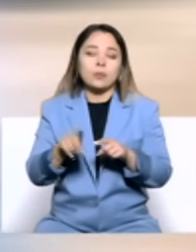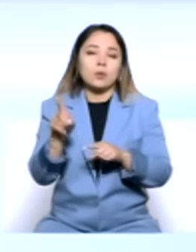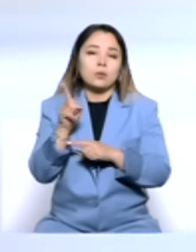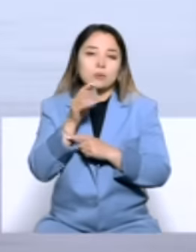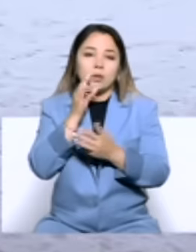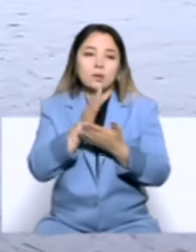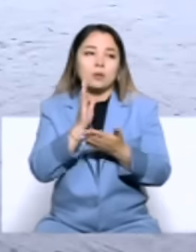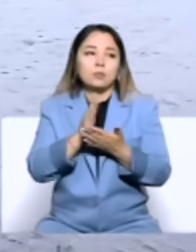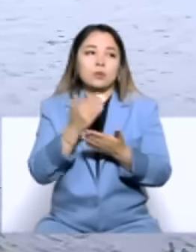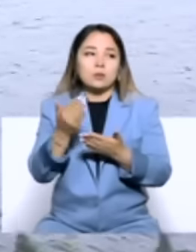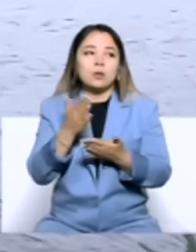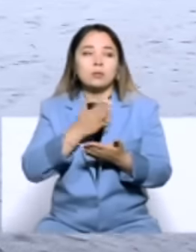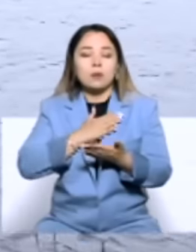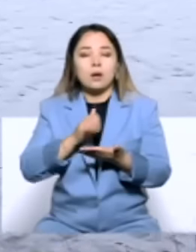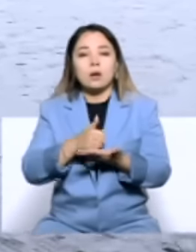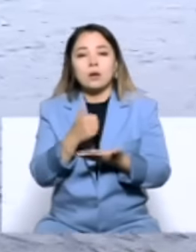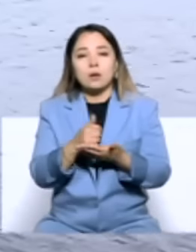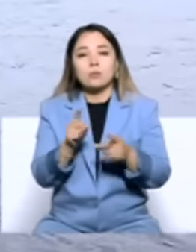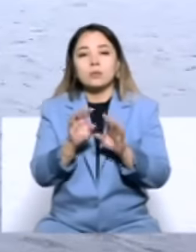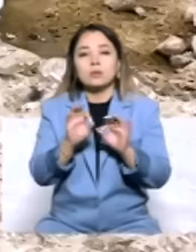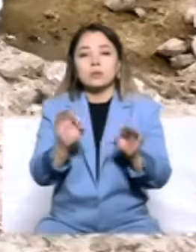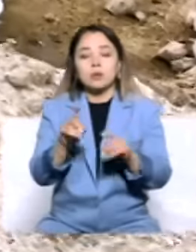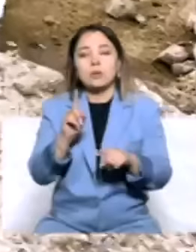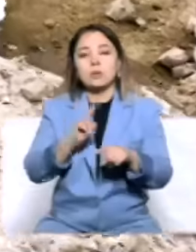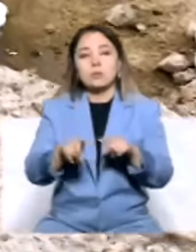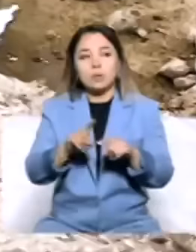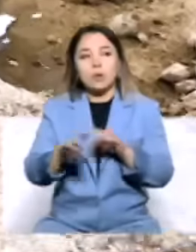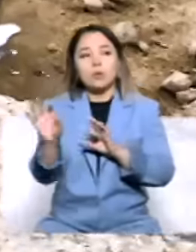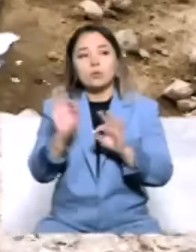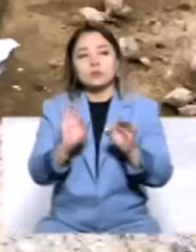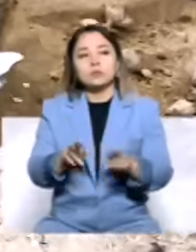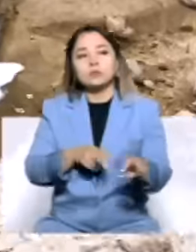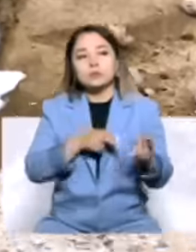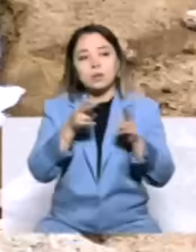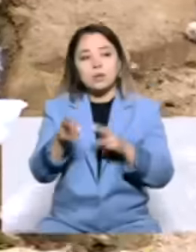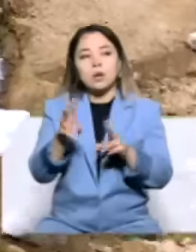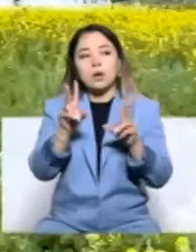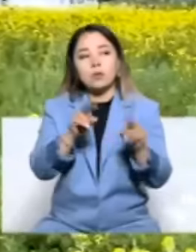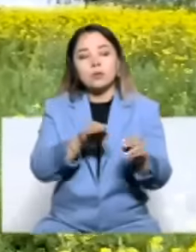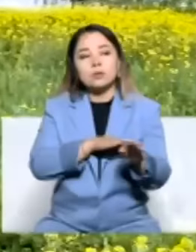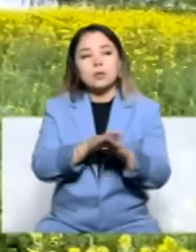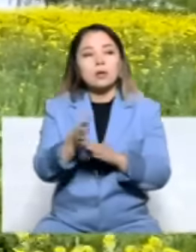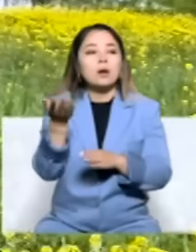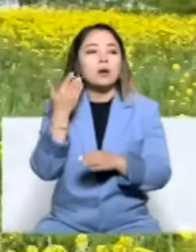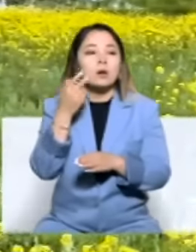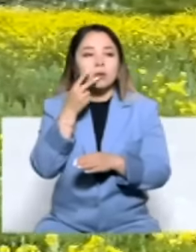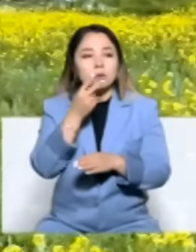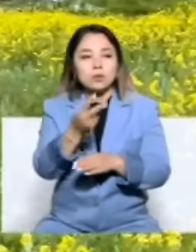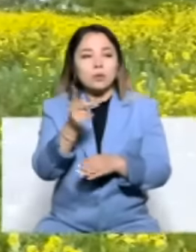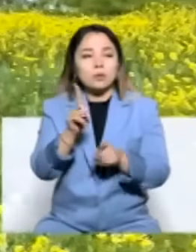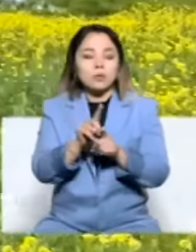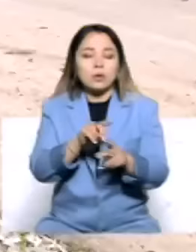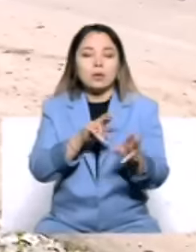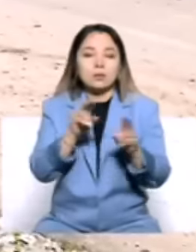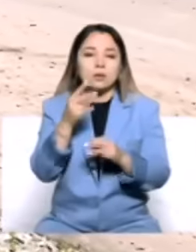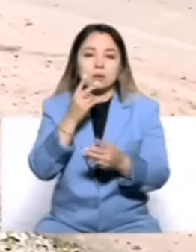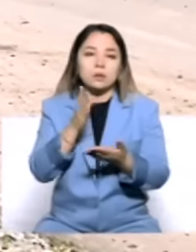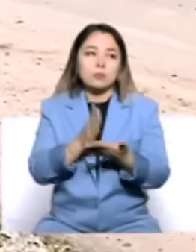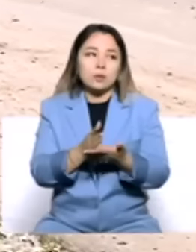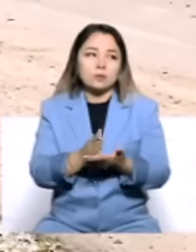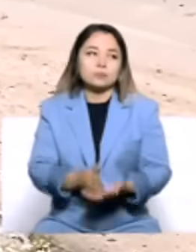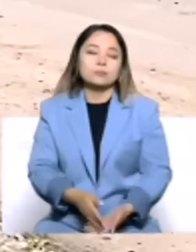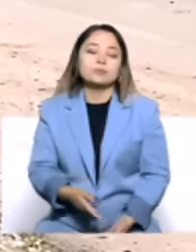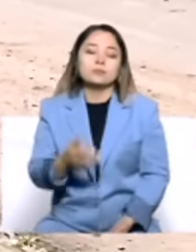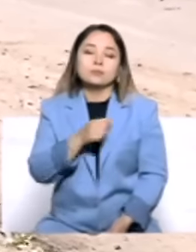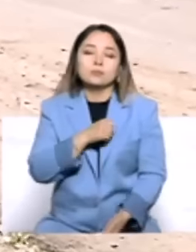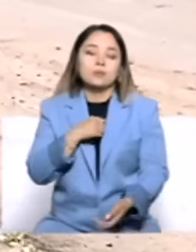жатырмыз. Бізде әкімші айтқанда алла жаса күзде келеміз, өденің қаншалықты орындалғанын көреміз деп кеттік. Келіңіздер